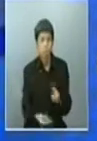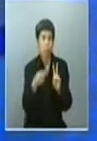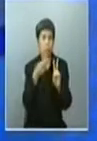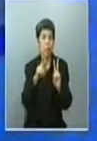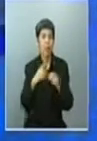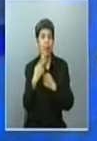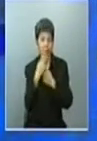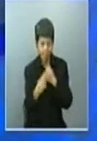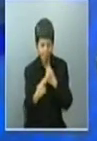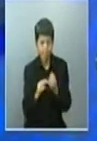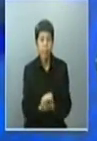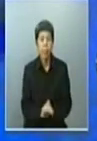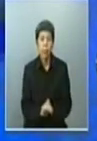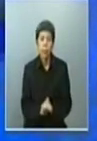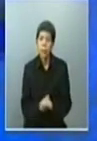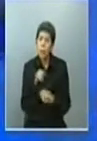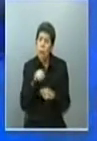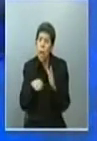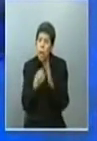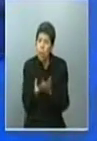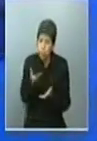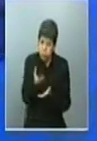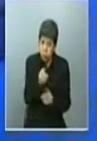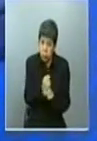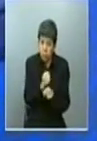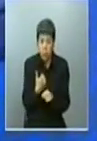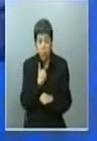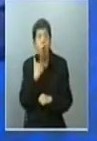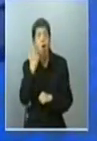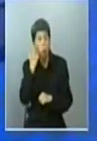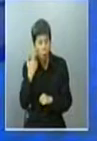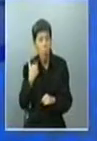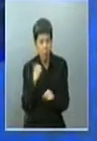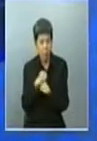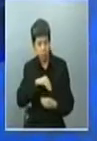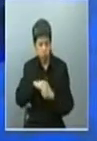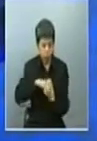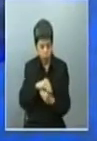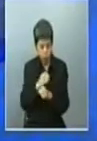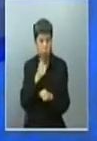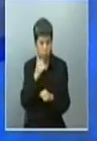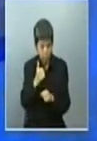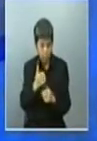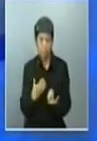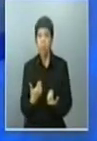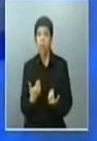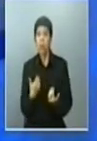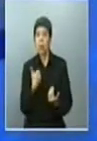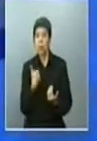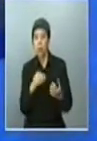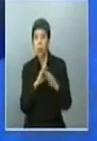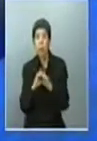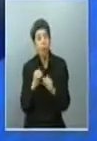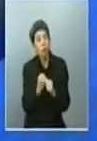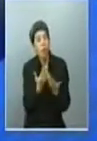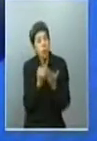าร์สหรัฐค่ะปัจจัยดังกล่าวนั้นนะคะก็ส่งผลทำให้เกิดความเชื่อมั่นมากยิ่งขึ้นในขณะเดียวกันนะคะก็จะเป็นส่วนหนึ่งที่คอย